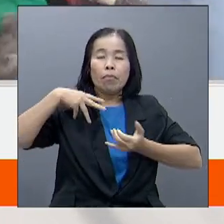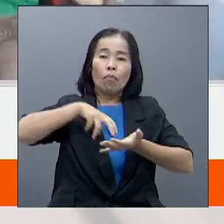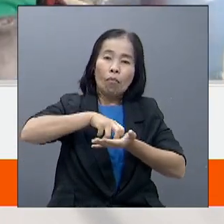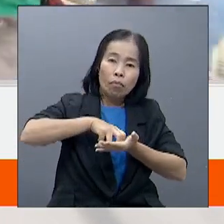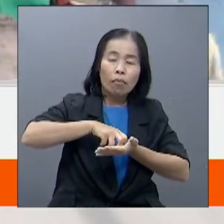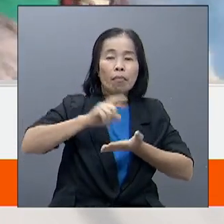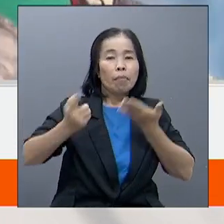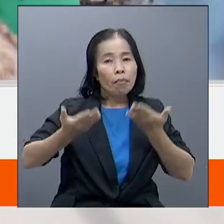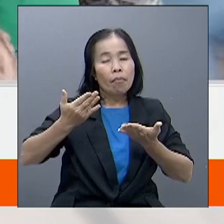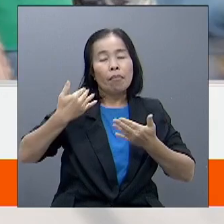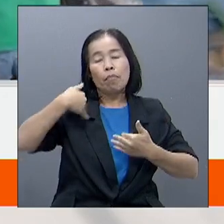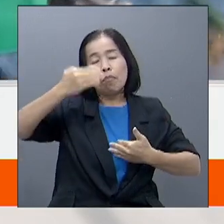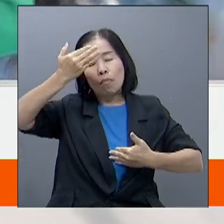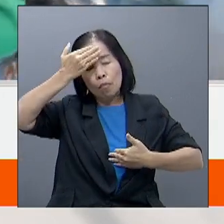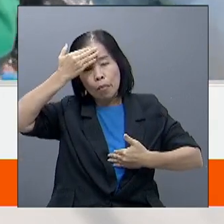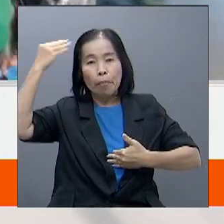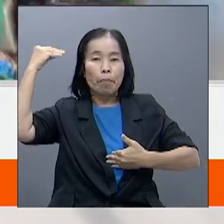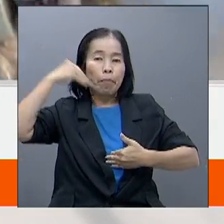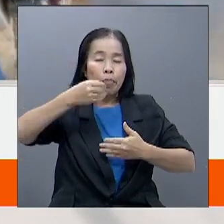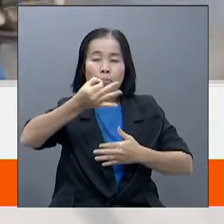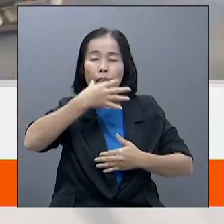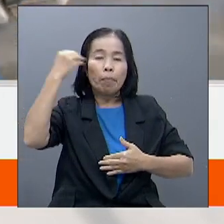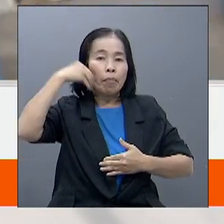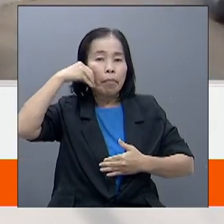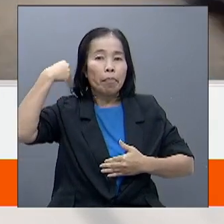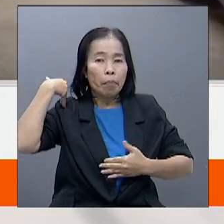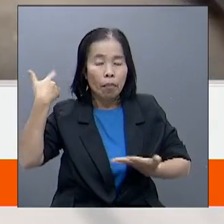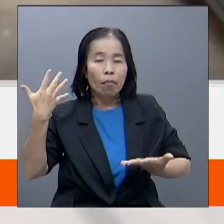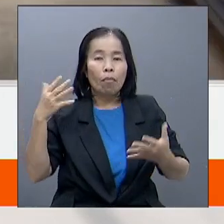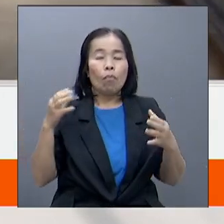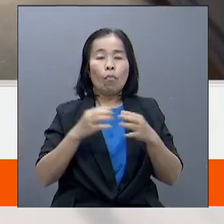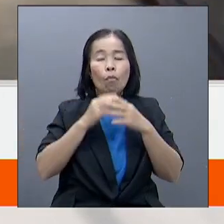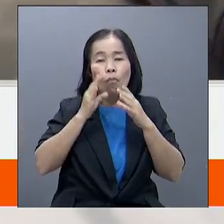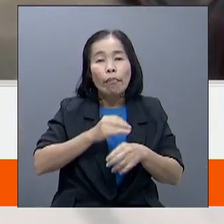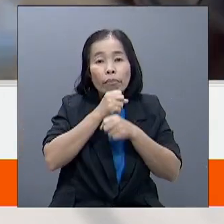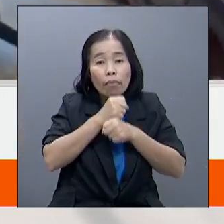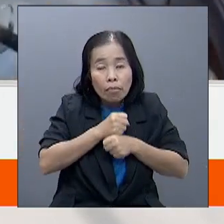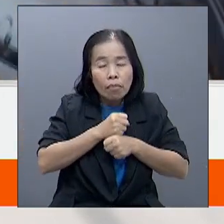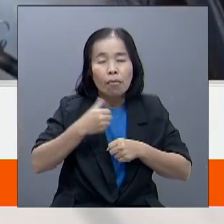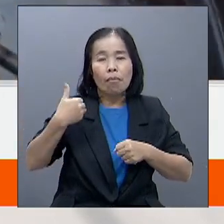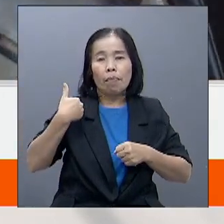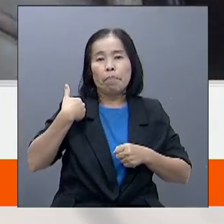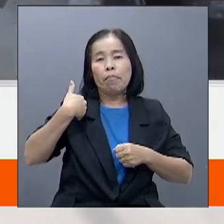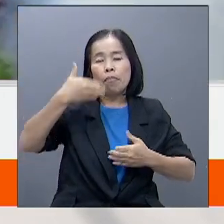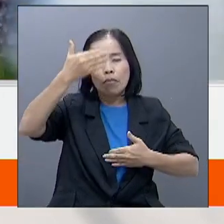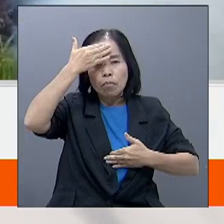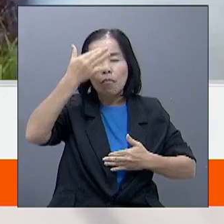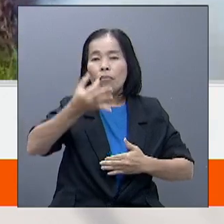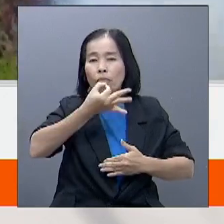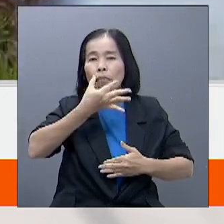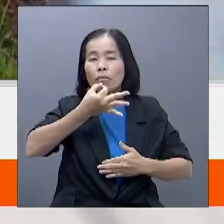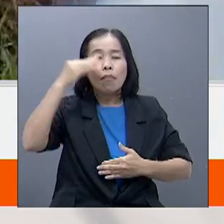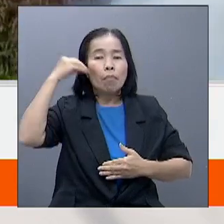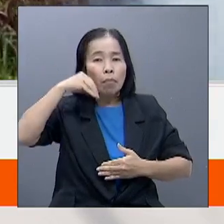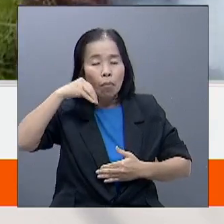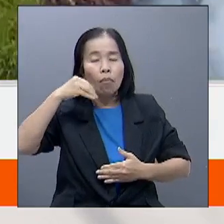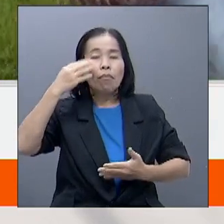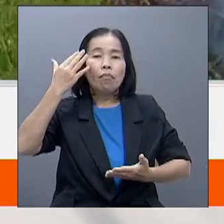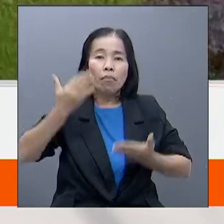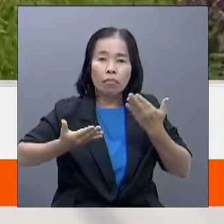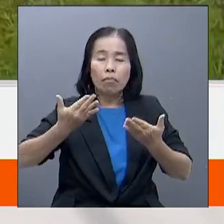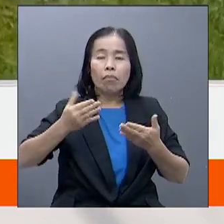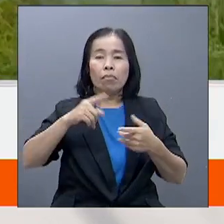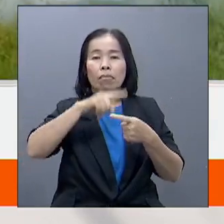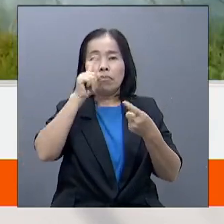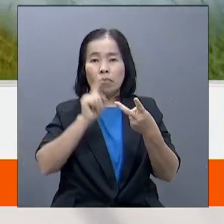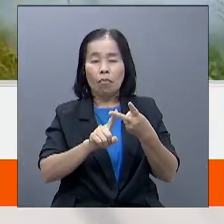ำตัวนะครับนะฮะหรือผู้สูงอายุหรือโรคประจำตัวหรือที่สำคัญที่เราพบนะครับไม่ว่าจ